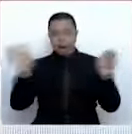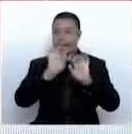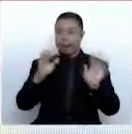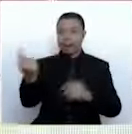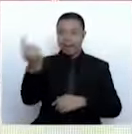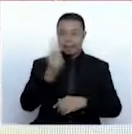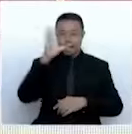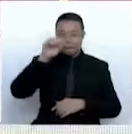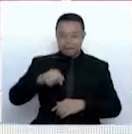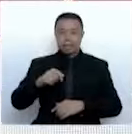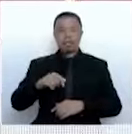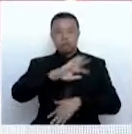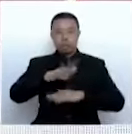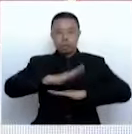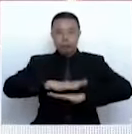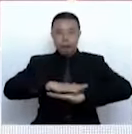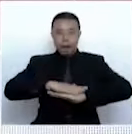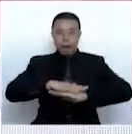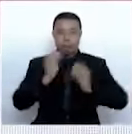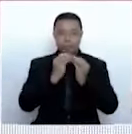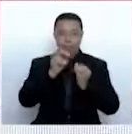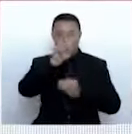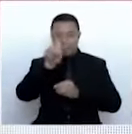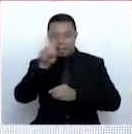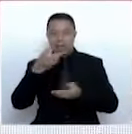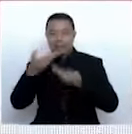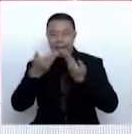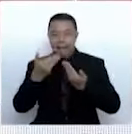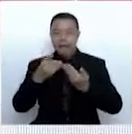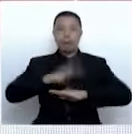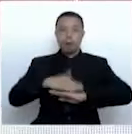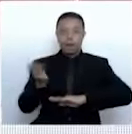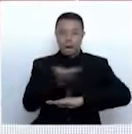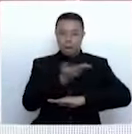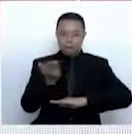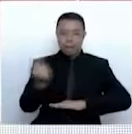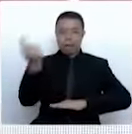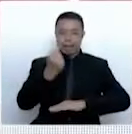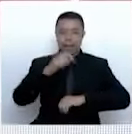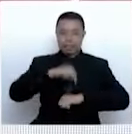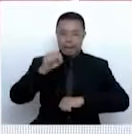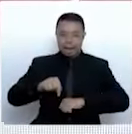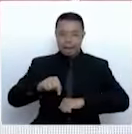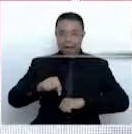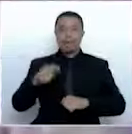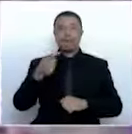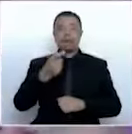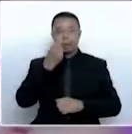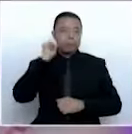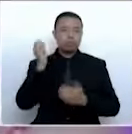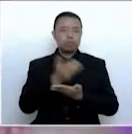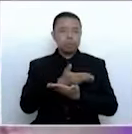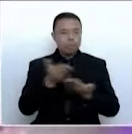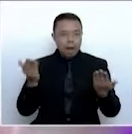hormati para panelis dan moderator yang hadir hari ini. Dan tentu saja Bapak Ibu